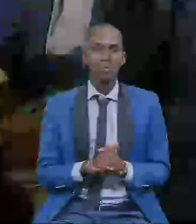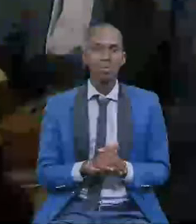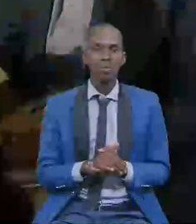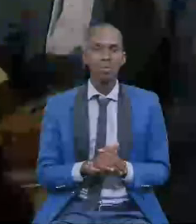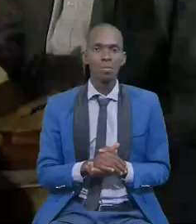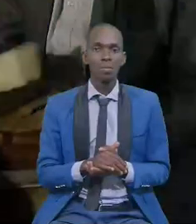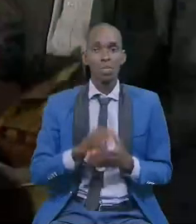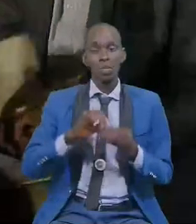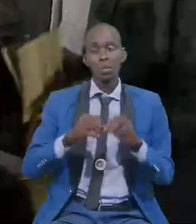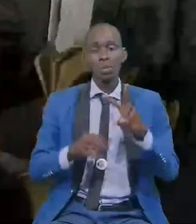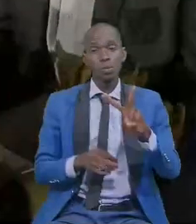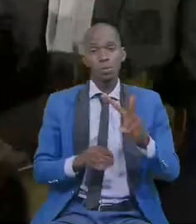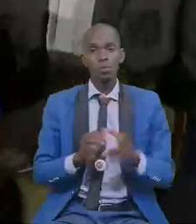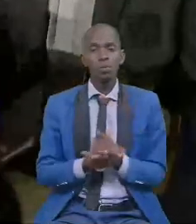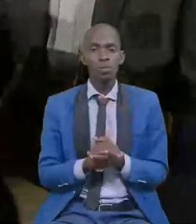Deuxième point.